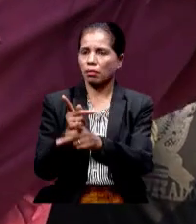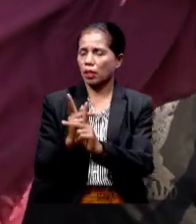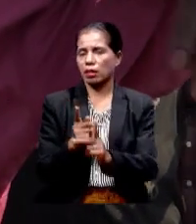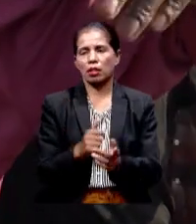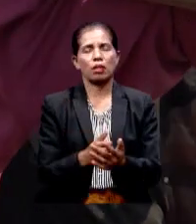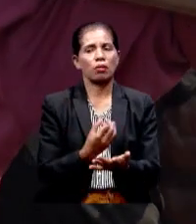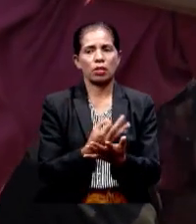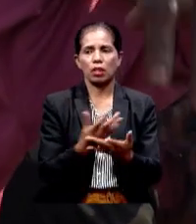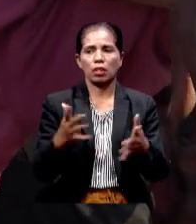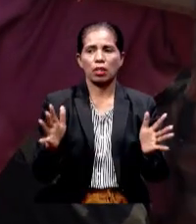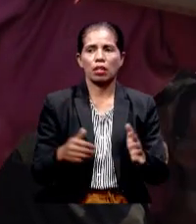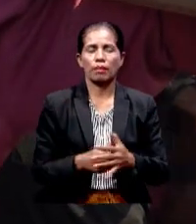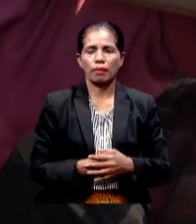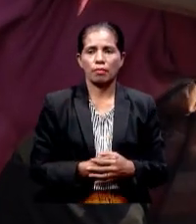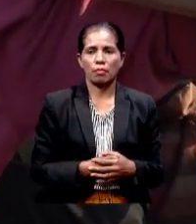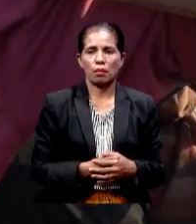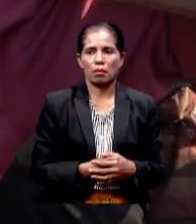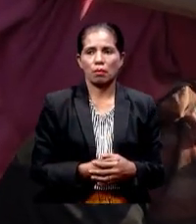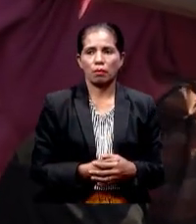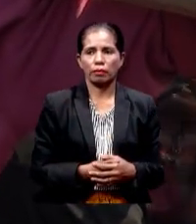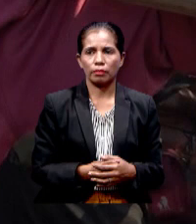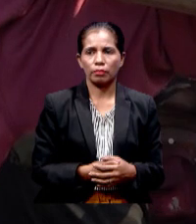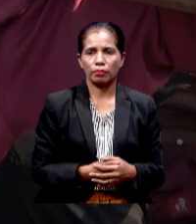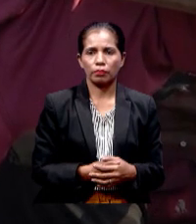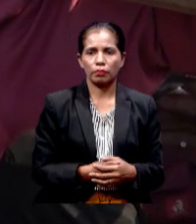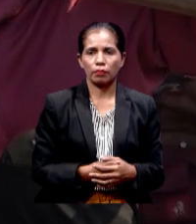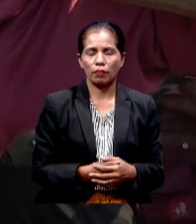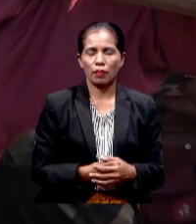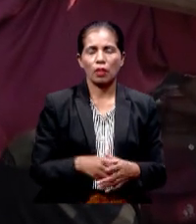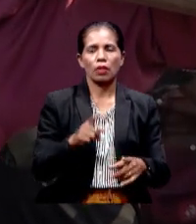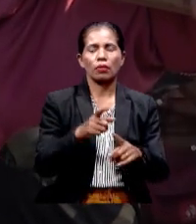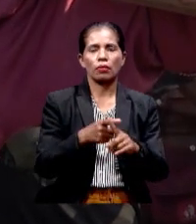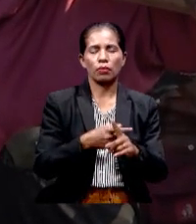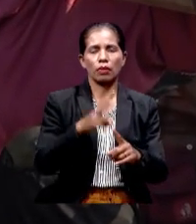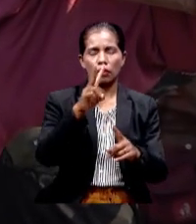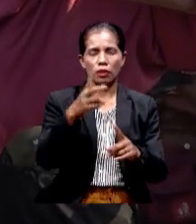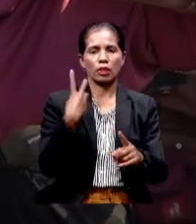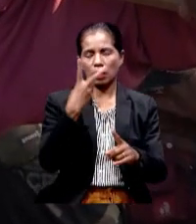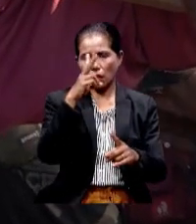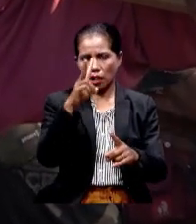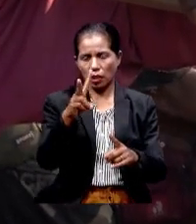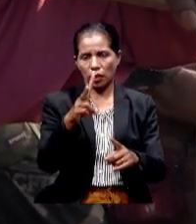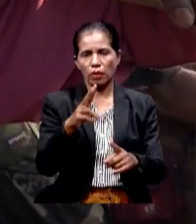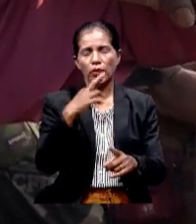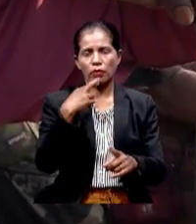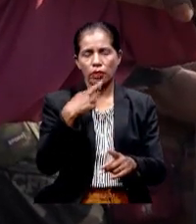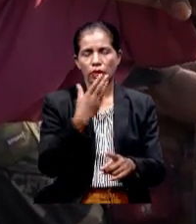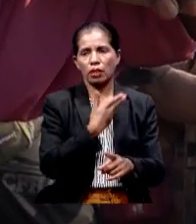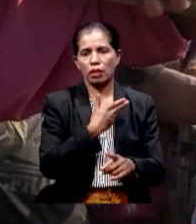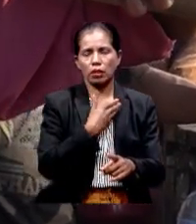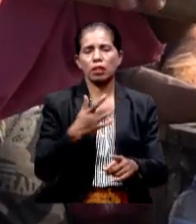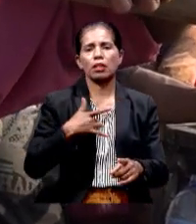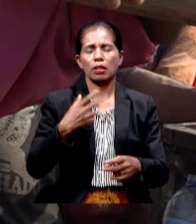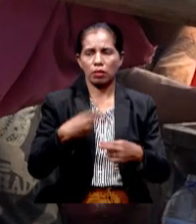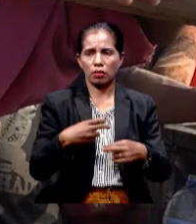saya beli saya ni. Durante fulan tolu ruah darang itu hari kata fua saya ni itu bot sih senti difficult